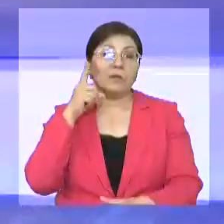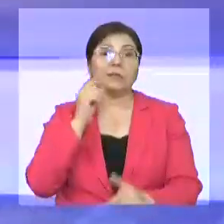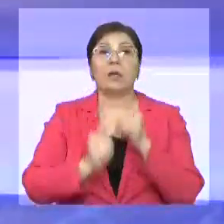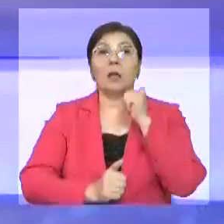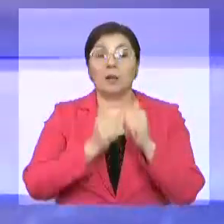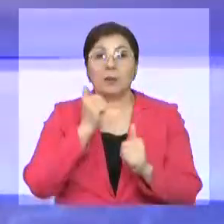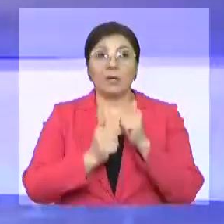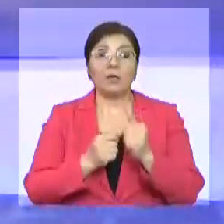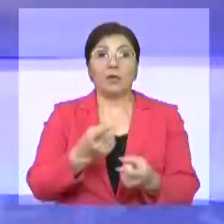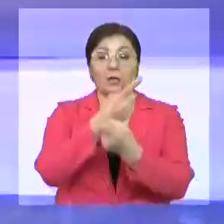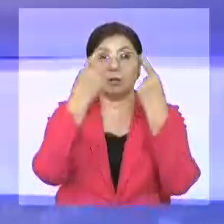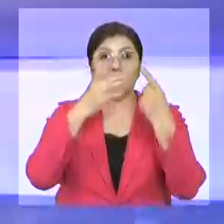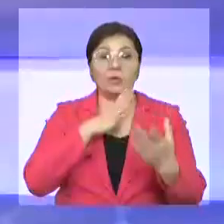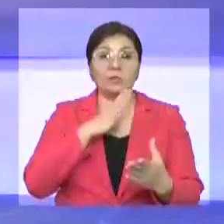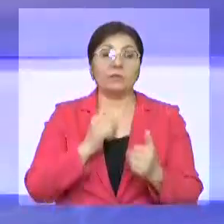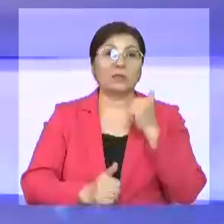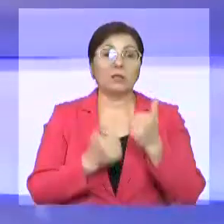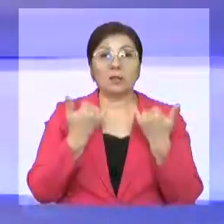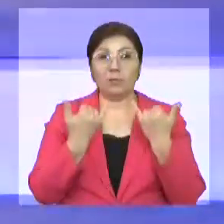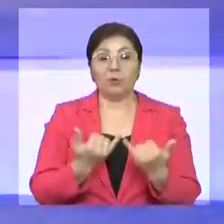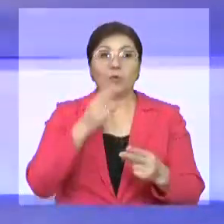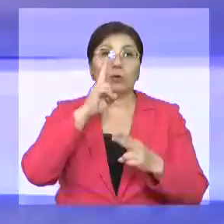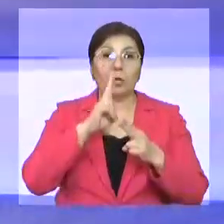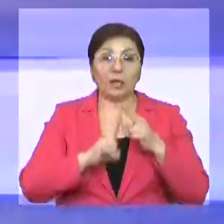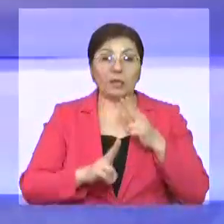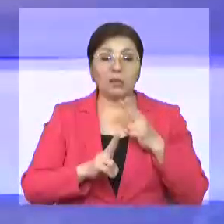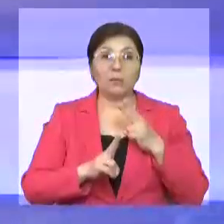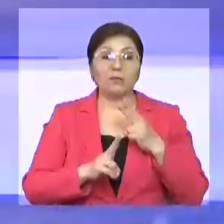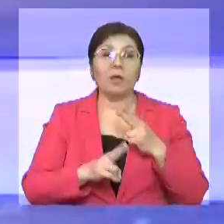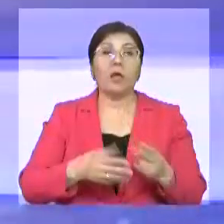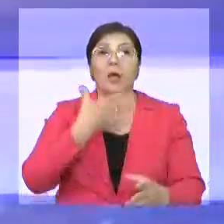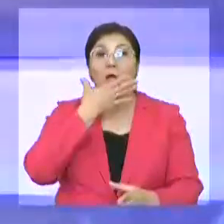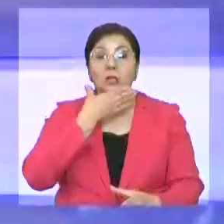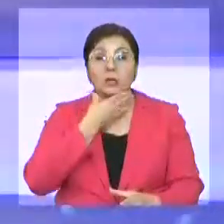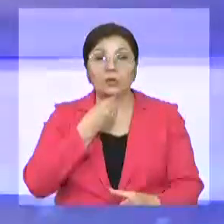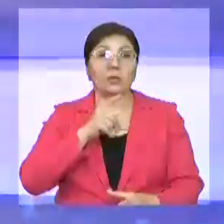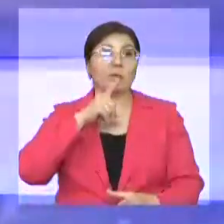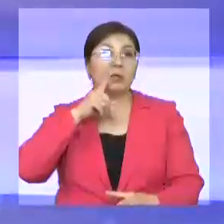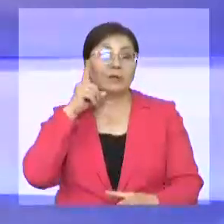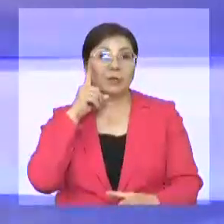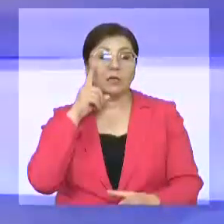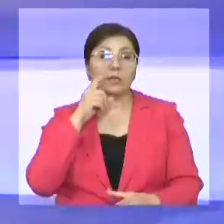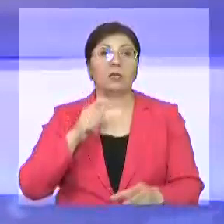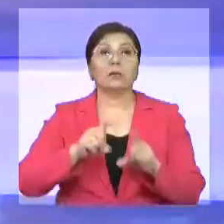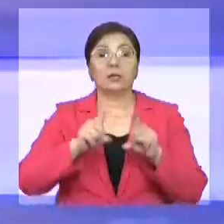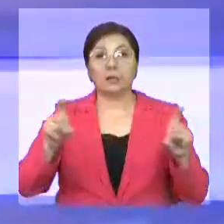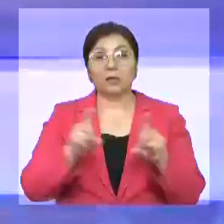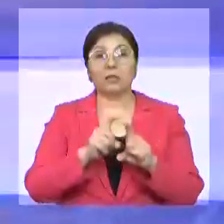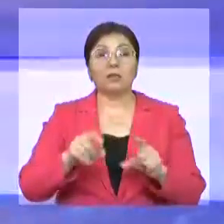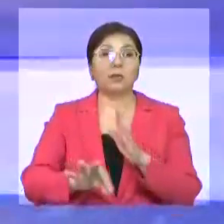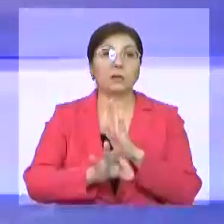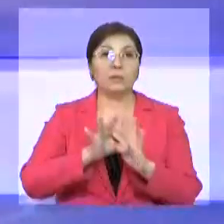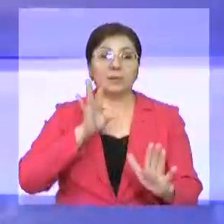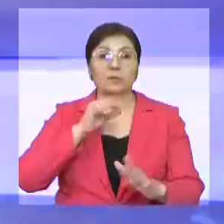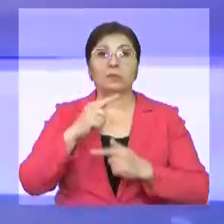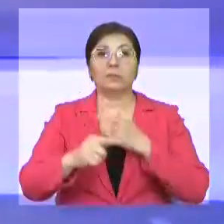байқауын жариялаған болатын. Сайыс бүгін өз мәре сызығына жетіп, төңірегін көркейтіп, мекендерін көгалдандырған ұйымдар анықталды.